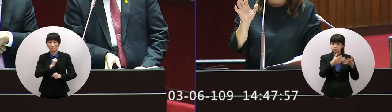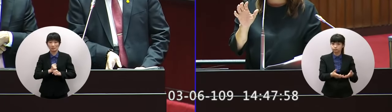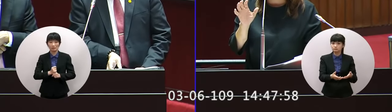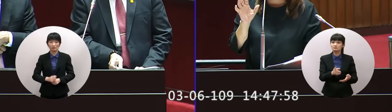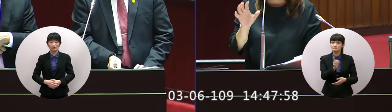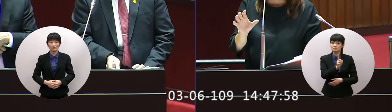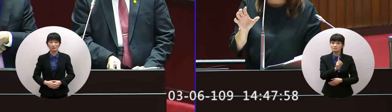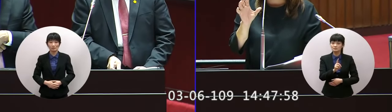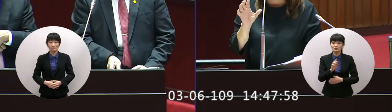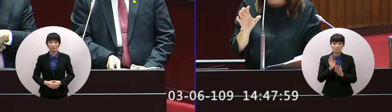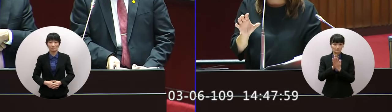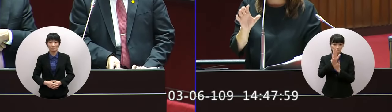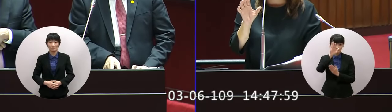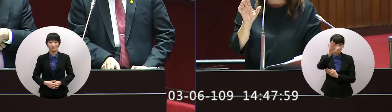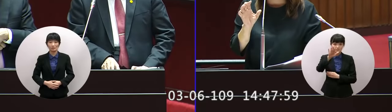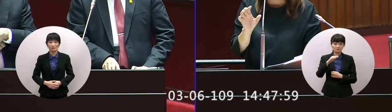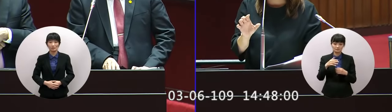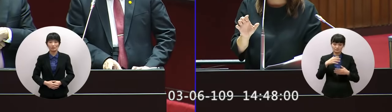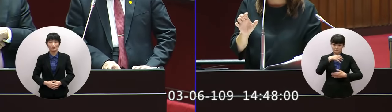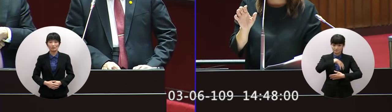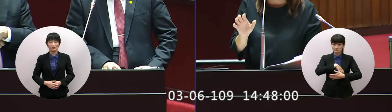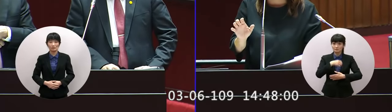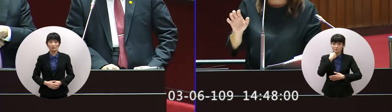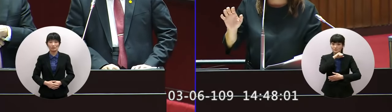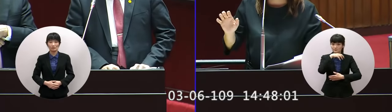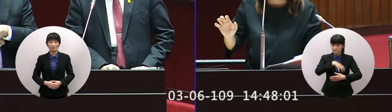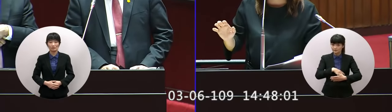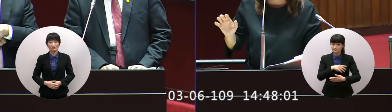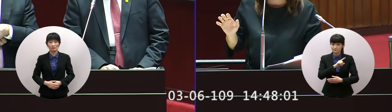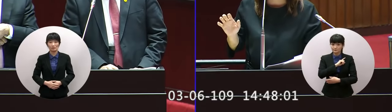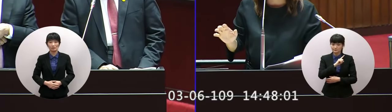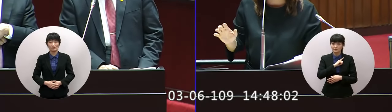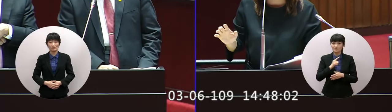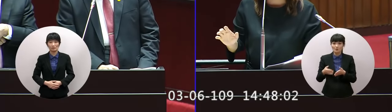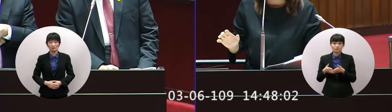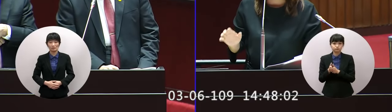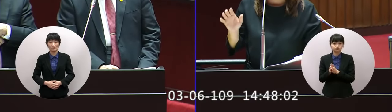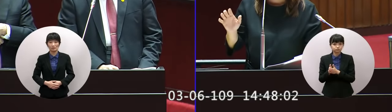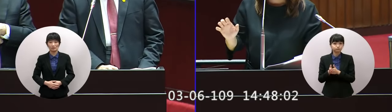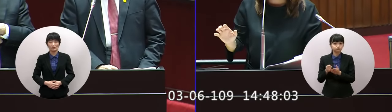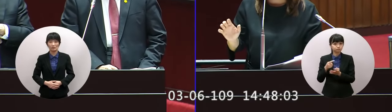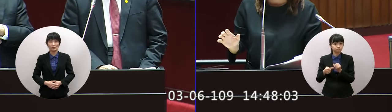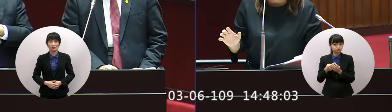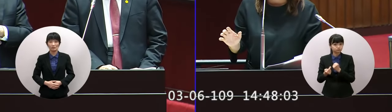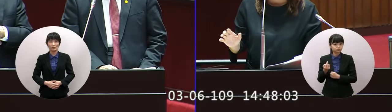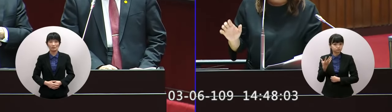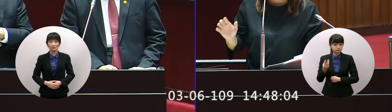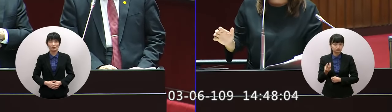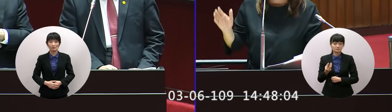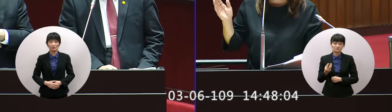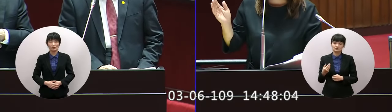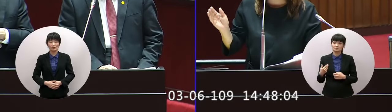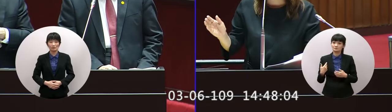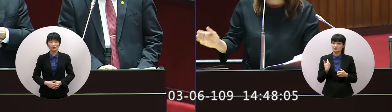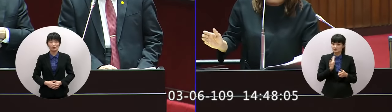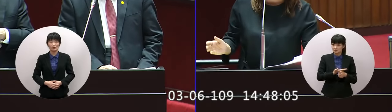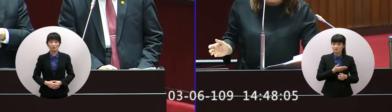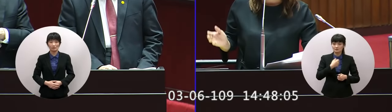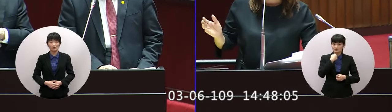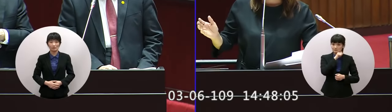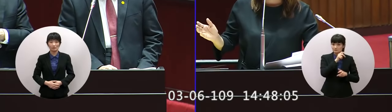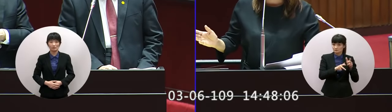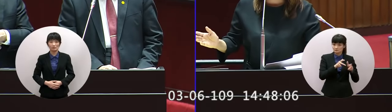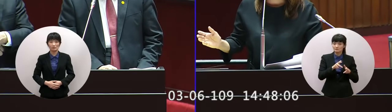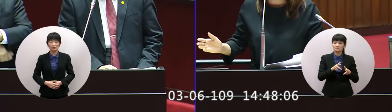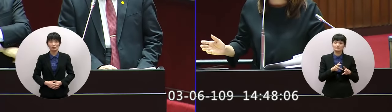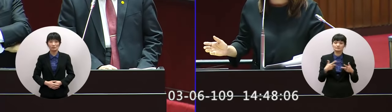未来我们要保障国内的需求量，有些要让我们国内的厂商自己生产，你必须让他活得下